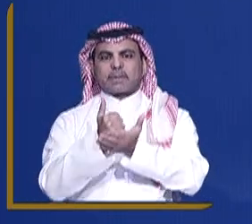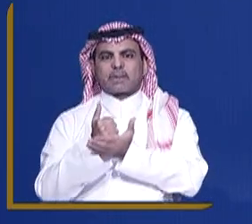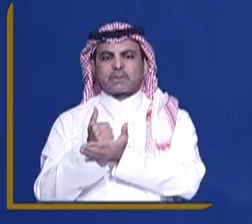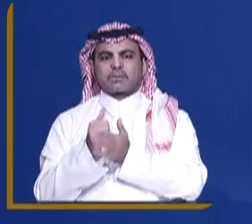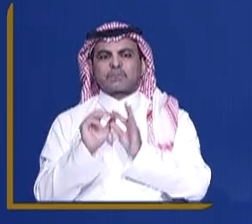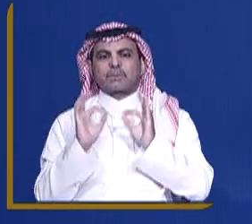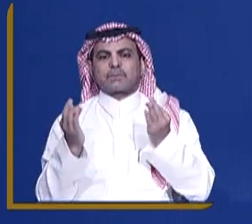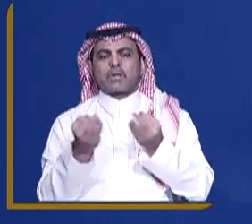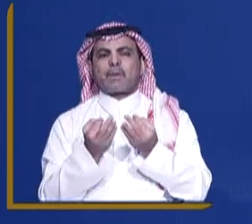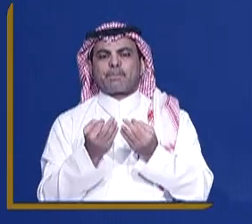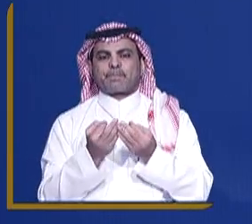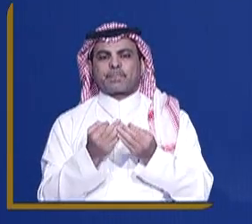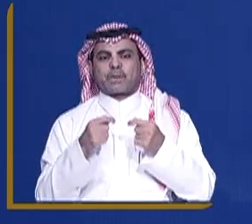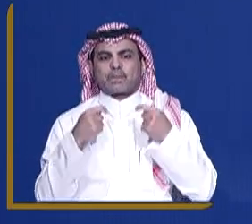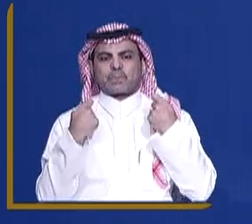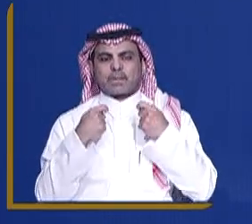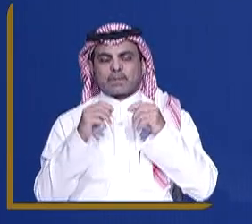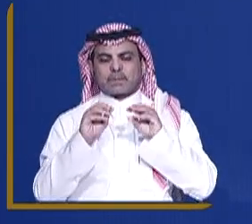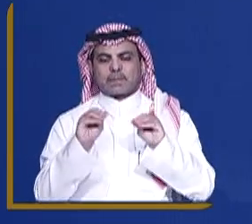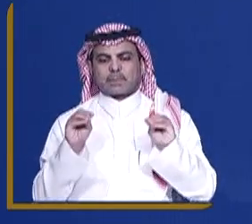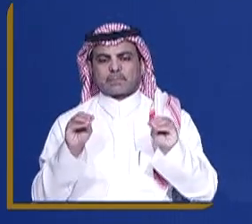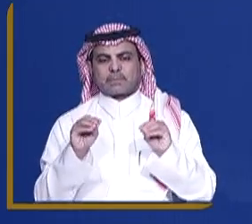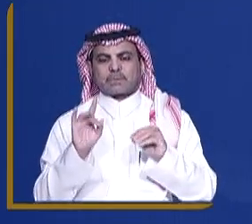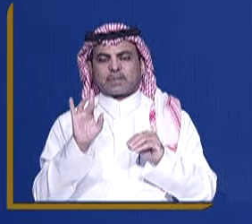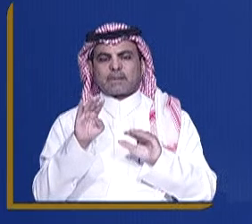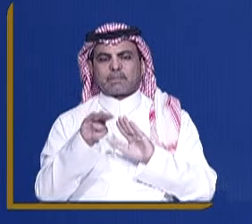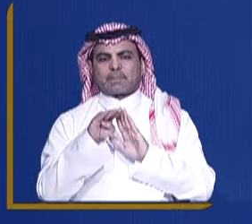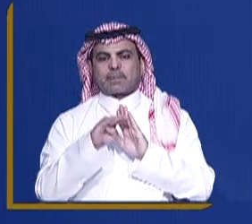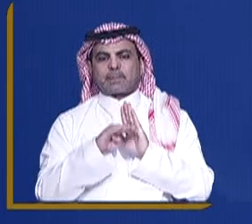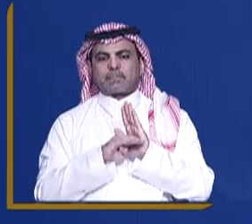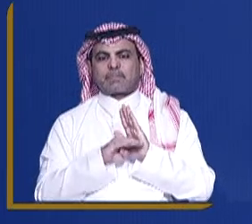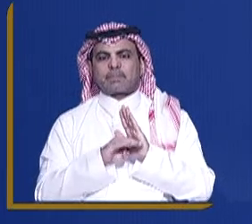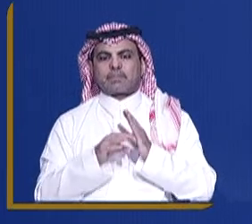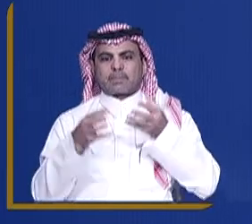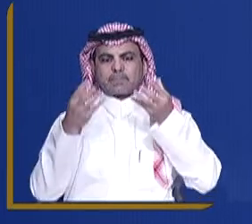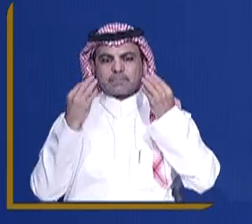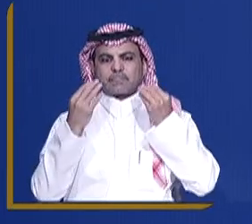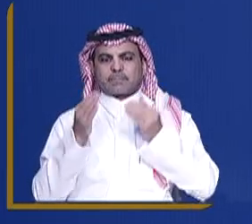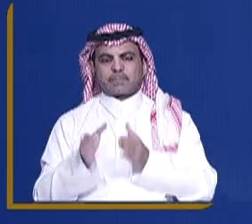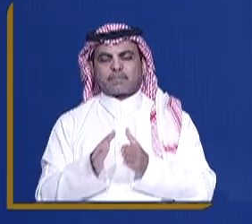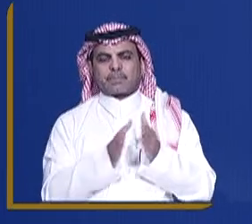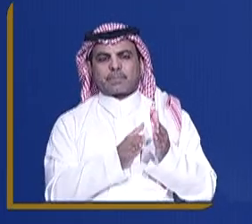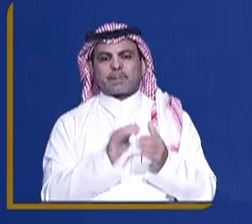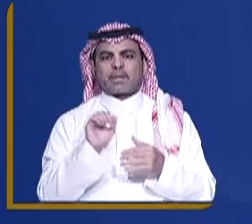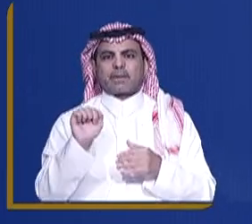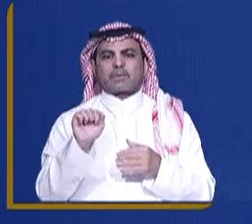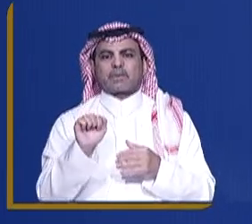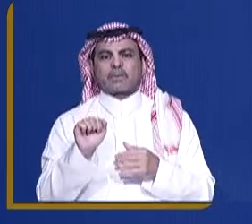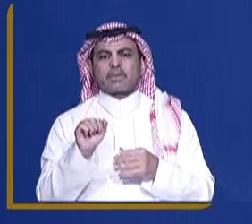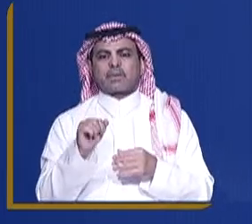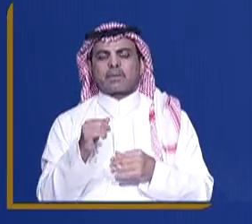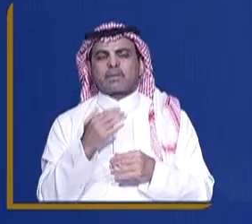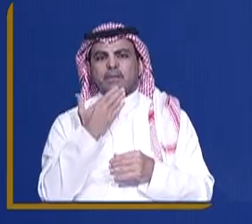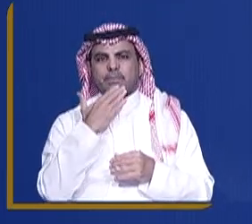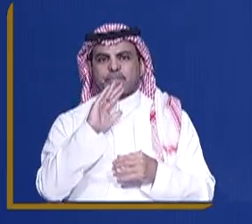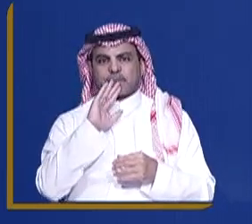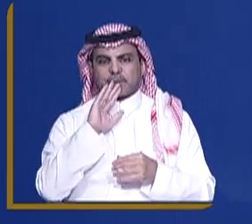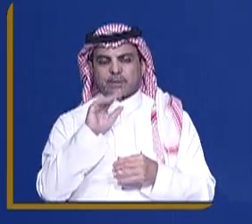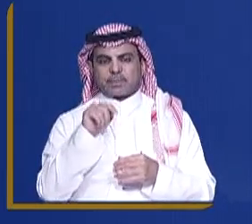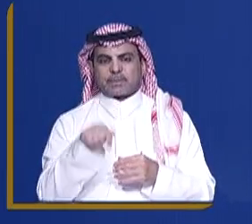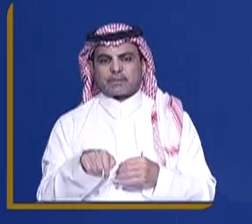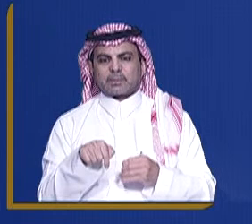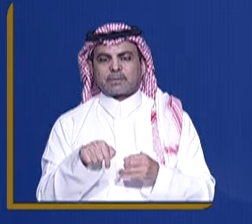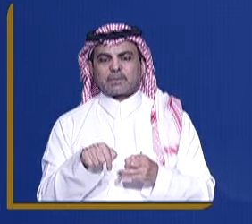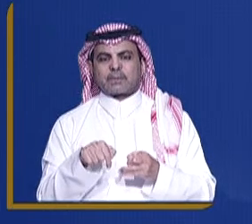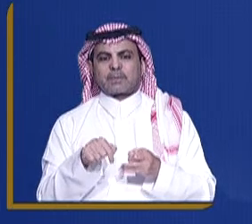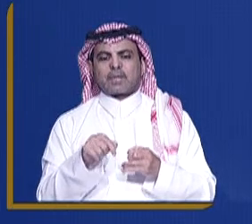يعني منسوبي وزارة التعليم حيشوفون البرنامج هذا حضيف إن شاء الله، هم منهم وإليهم، وهم والله الحمد يعني